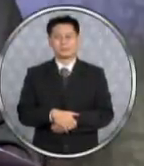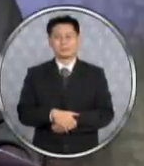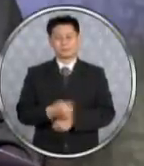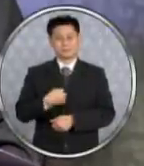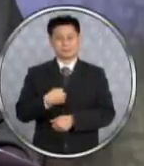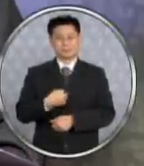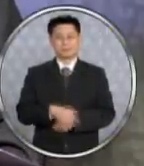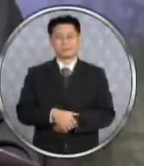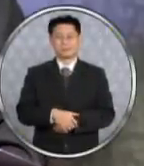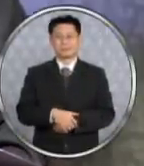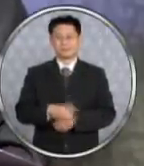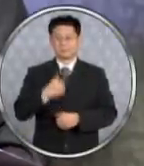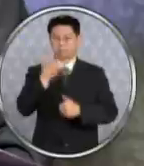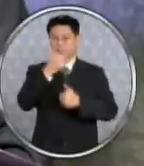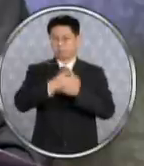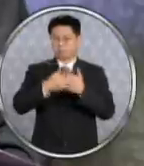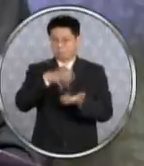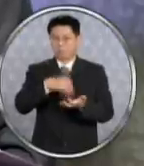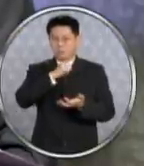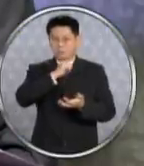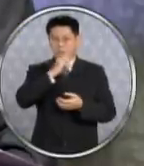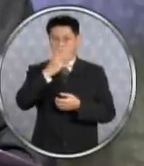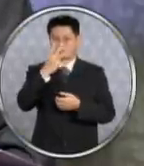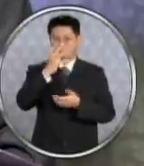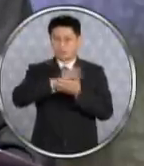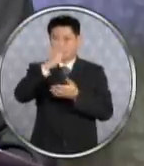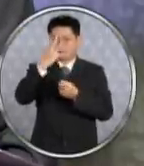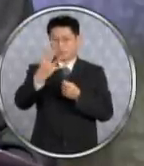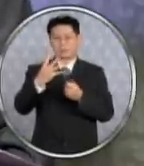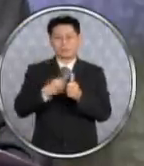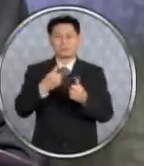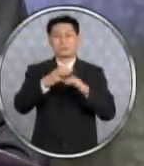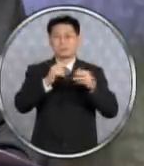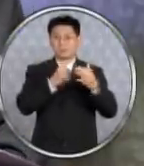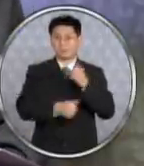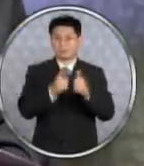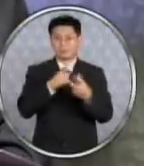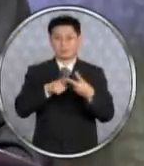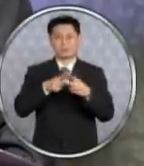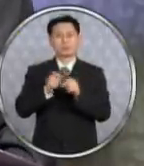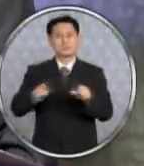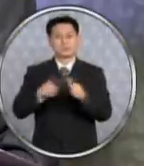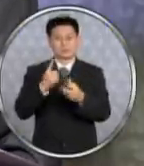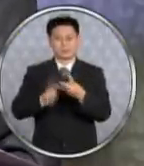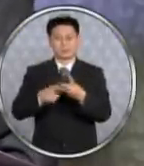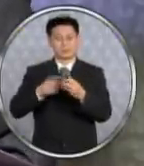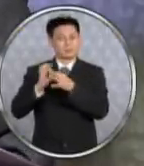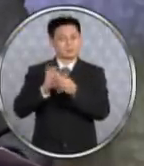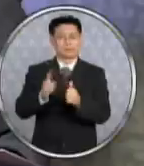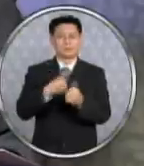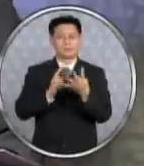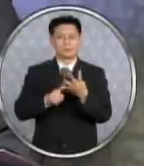我要确保台湾未来有四个第一，也就是民生第一、公平第一、永续